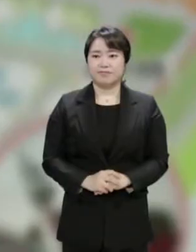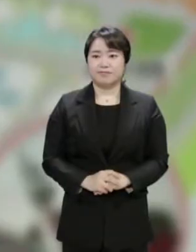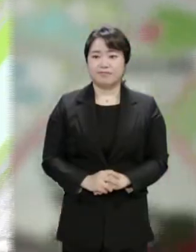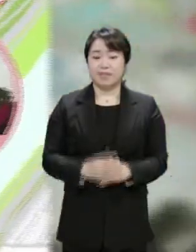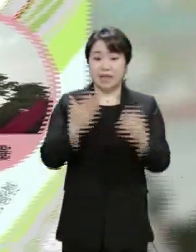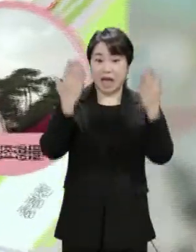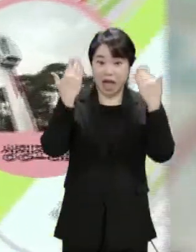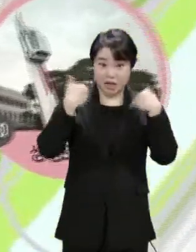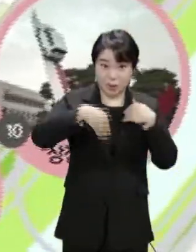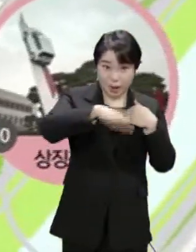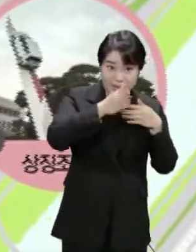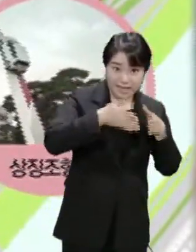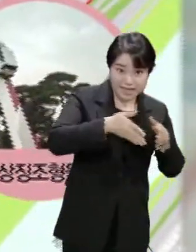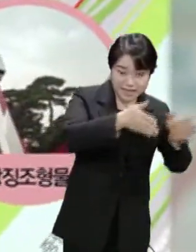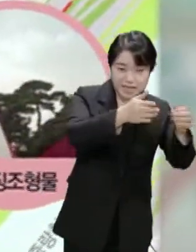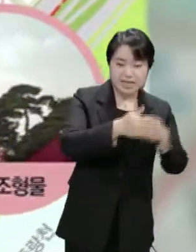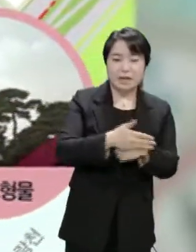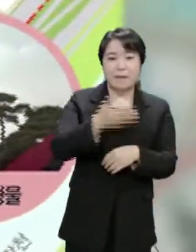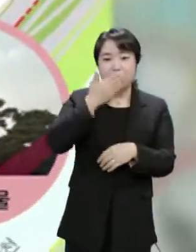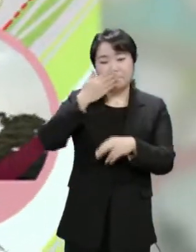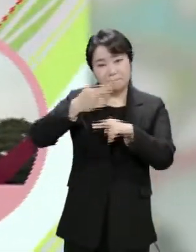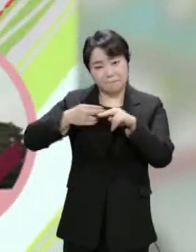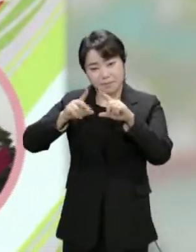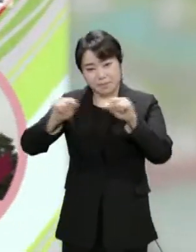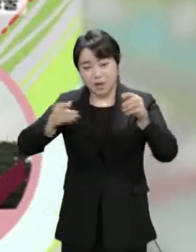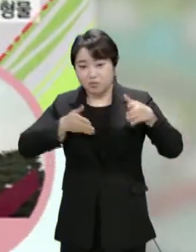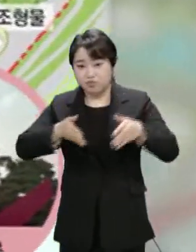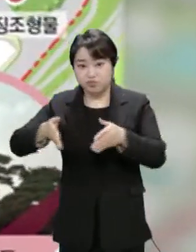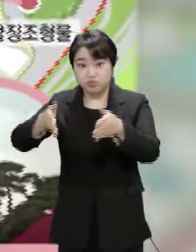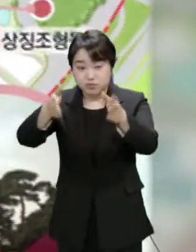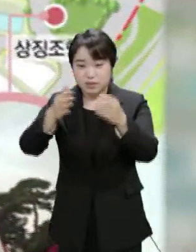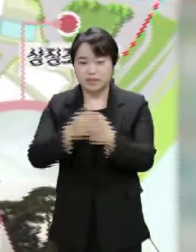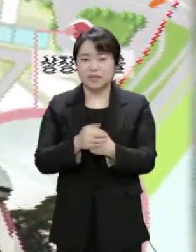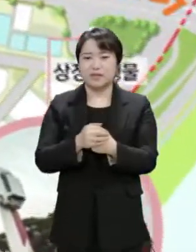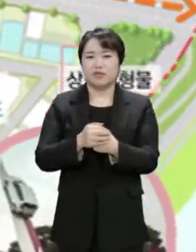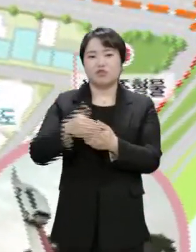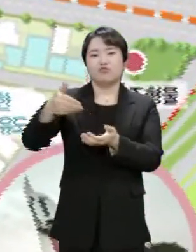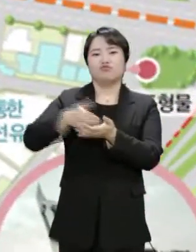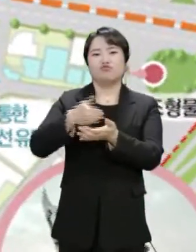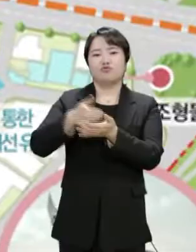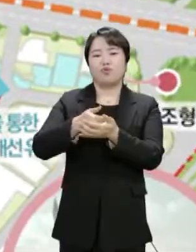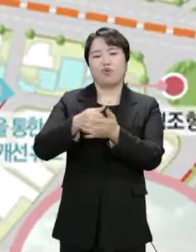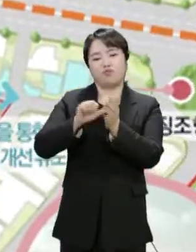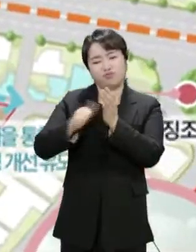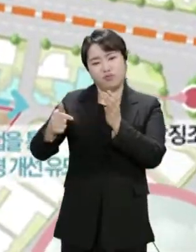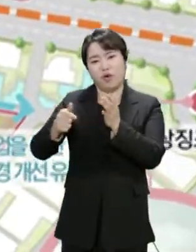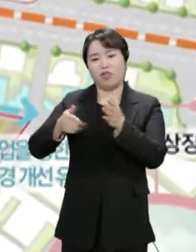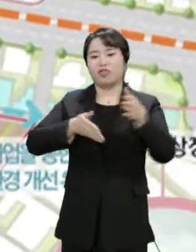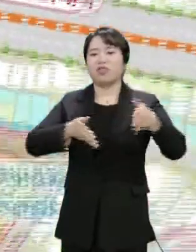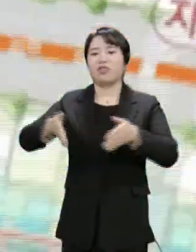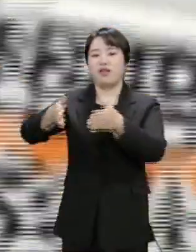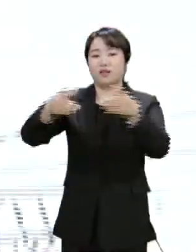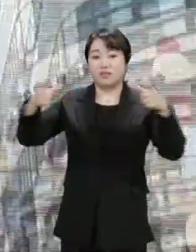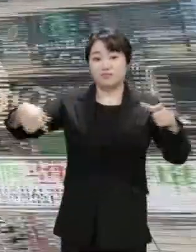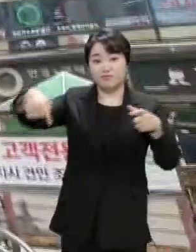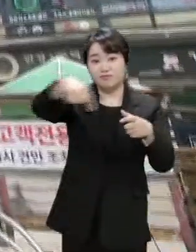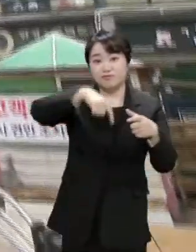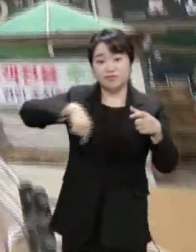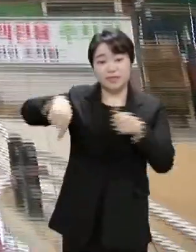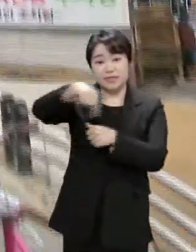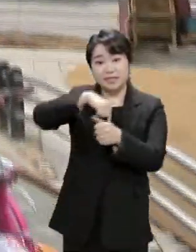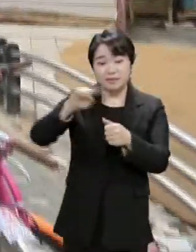학교 가는 길, 음식 문화거리 조성 계획이 세워졌던 중고 부품거리 주변은 어떨까?